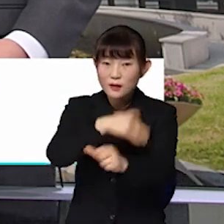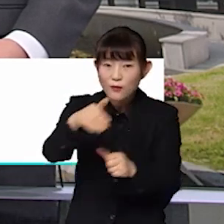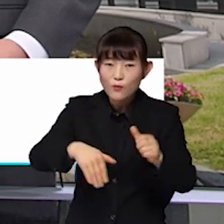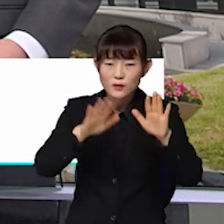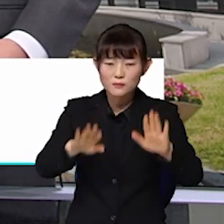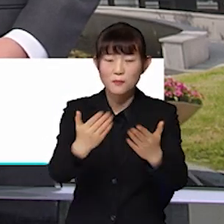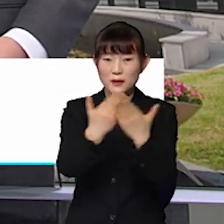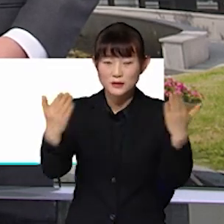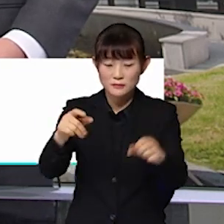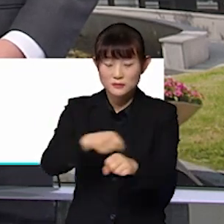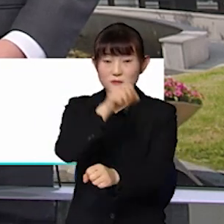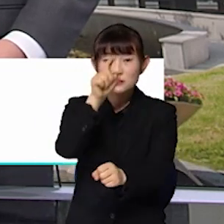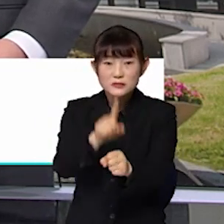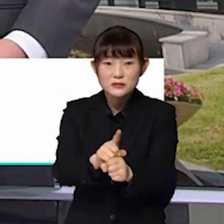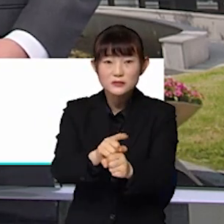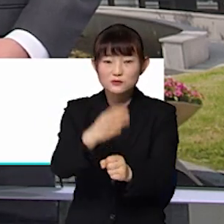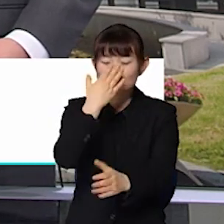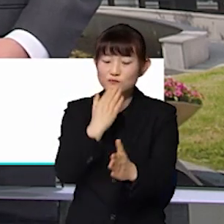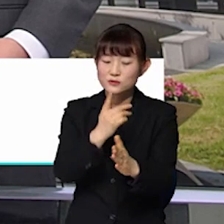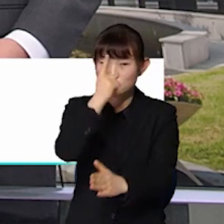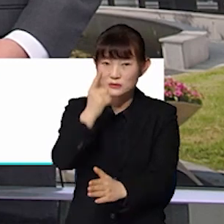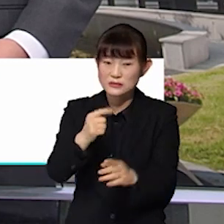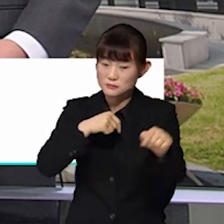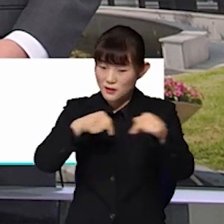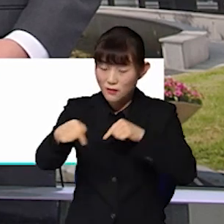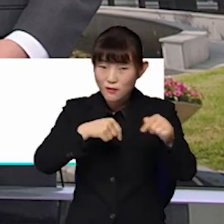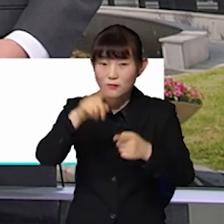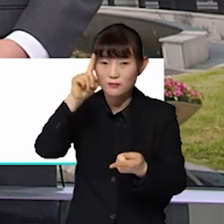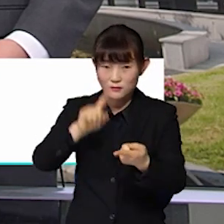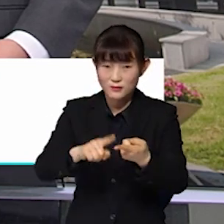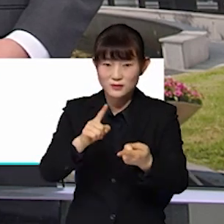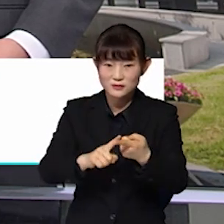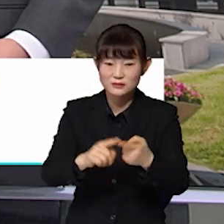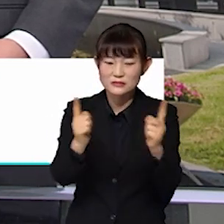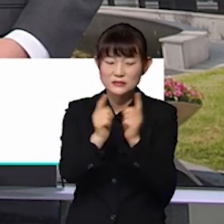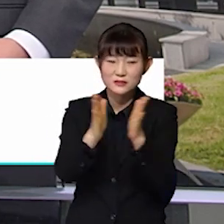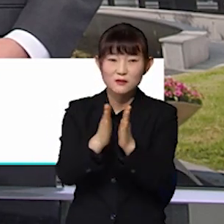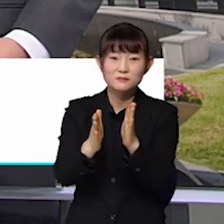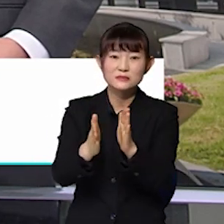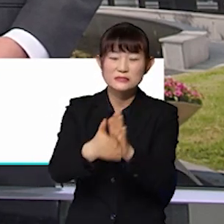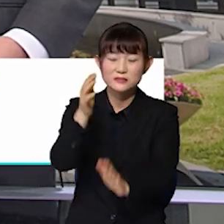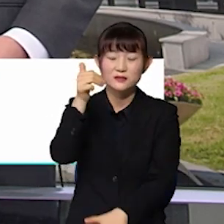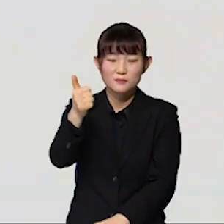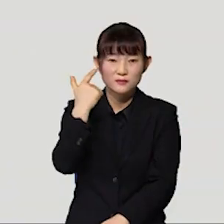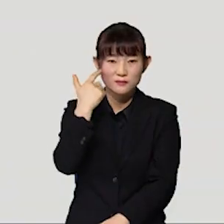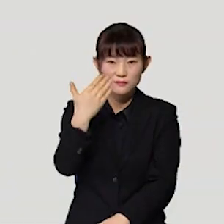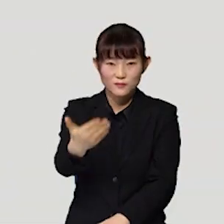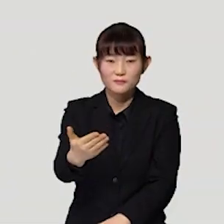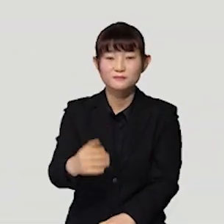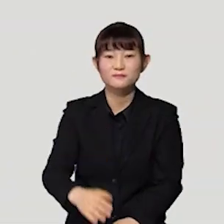이번 박람회의 특징 순천시 앞으로의 시정방향을 노간규 시장에게 들어봤습니다